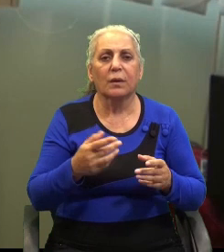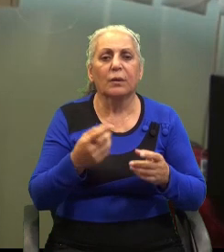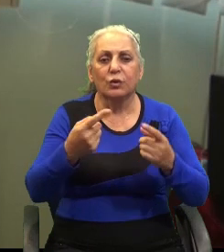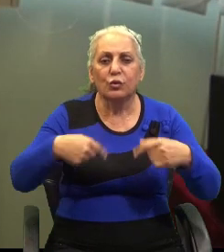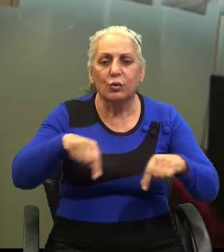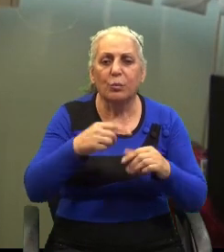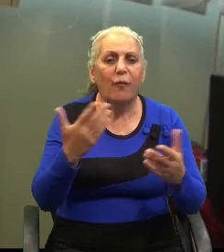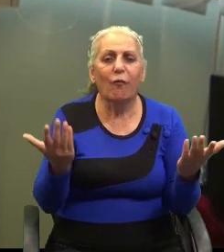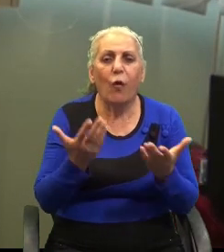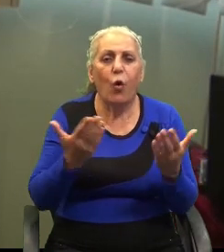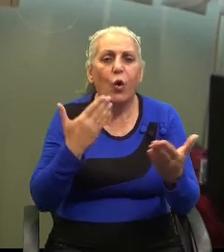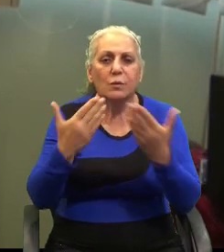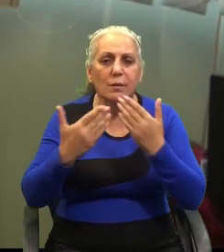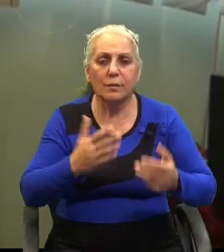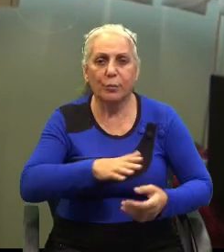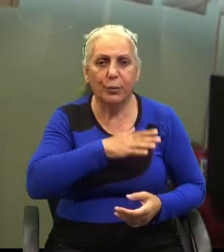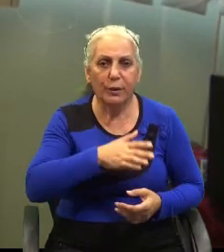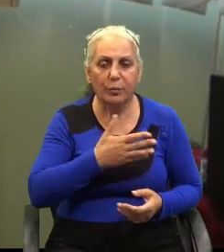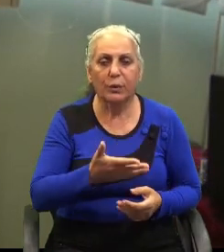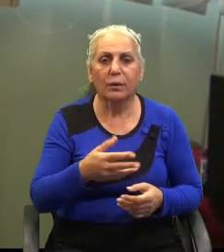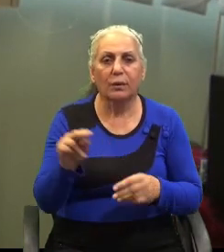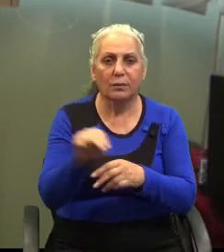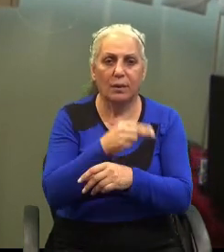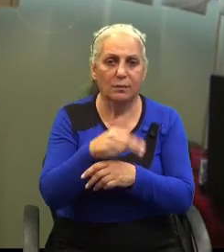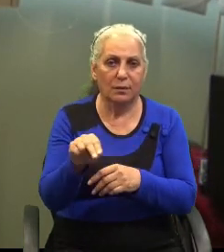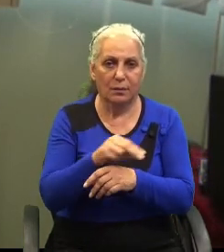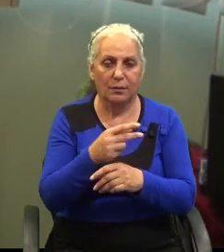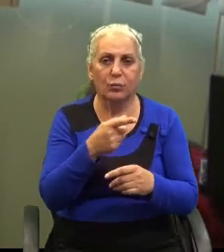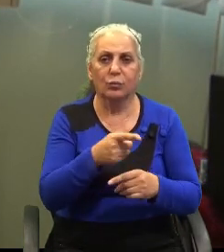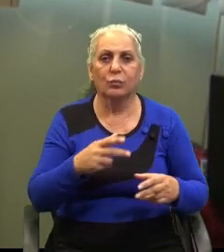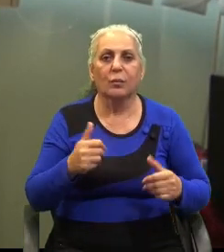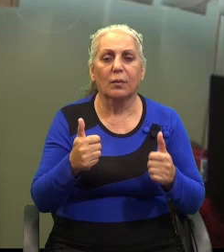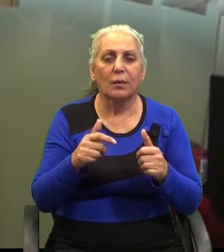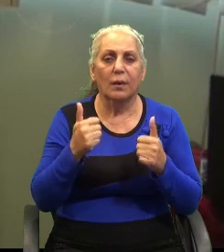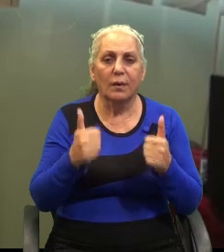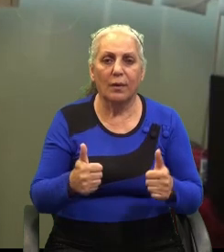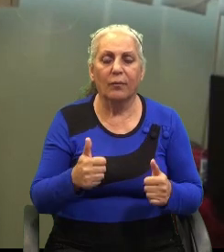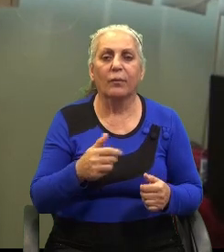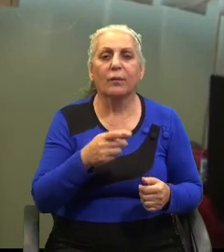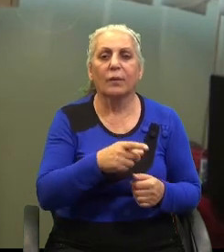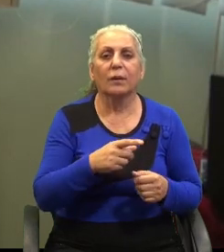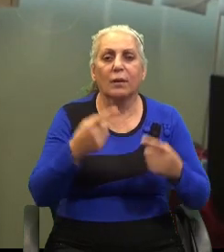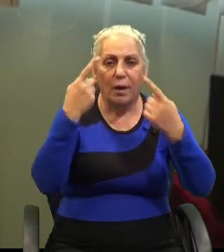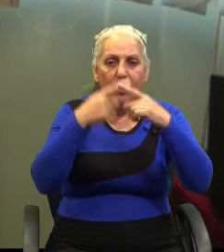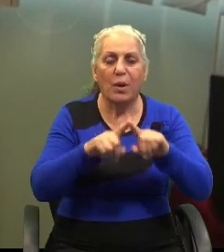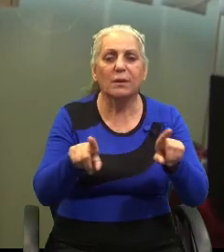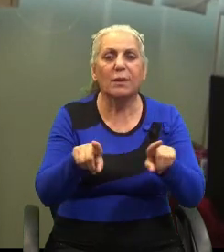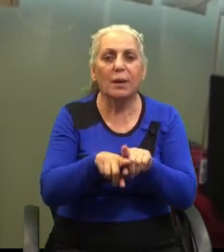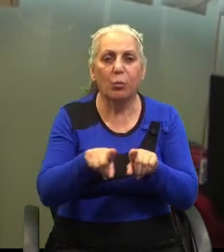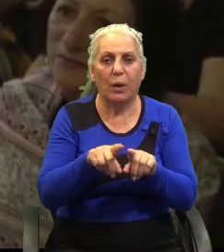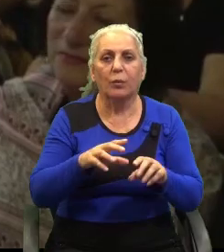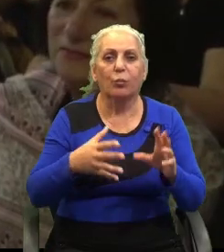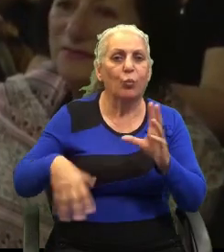շրջապատից շփվում, դա դաստիարակությունն էր, դա համասարան էր շատերի